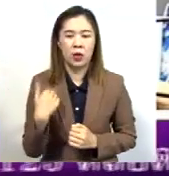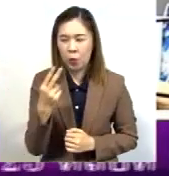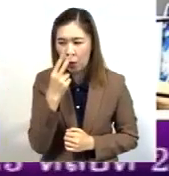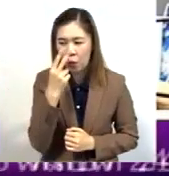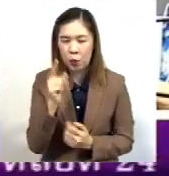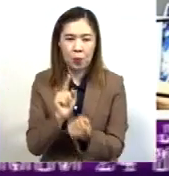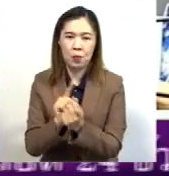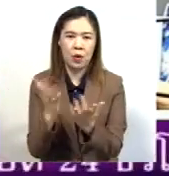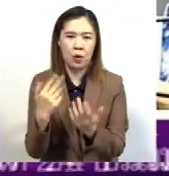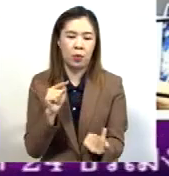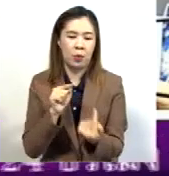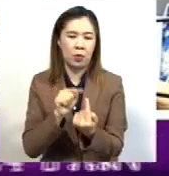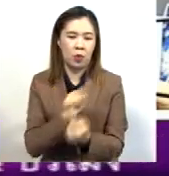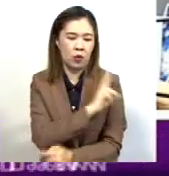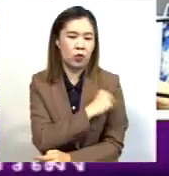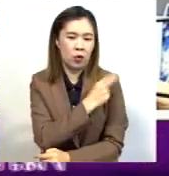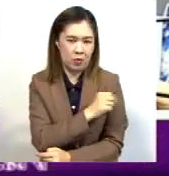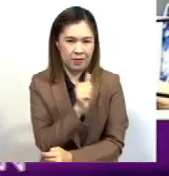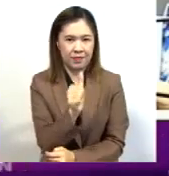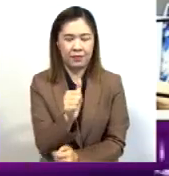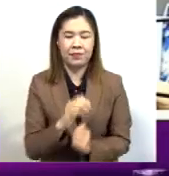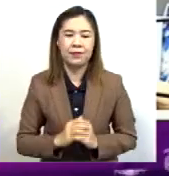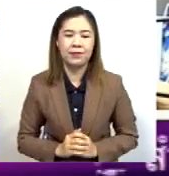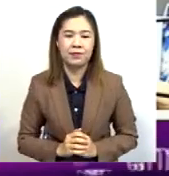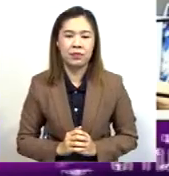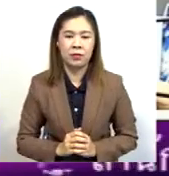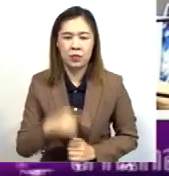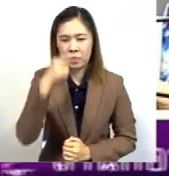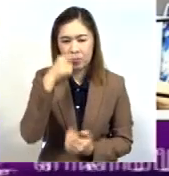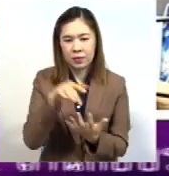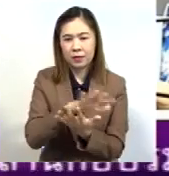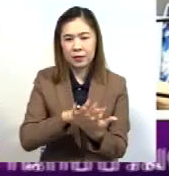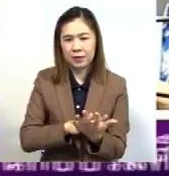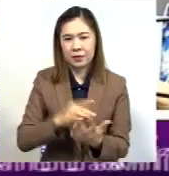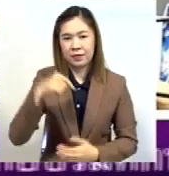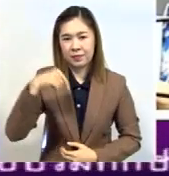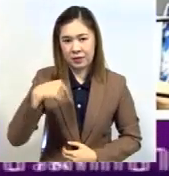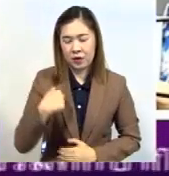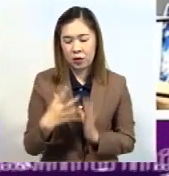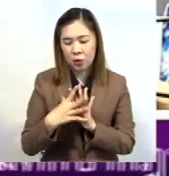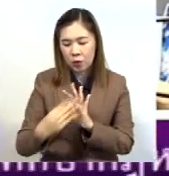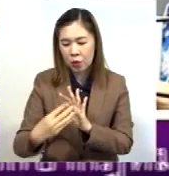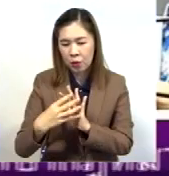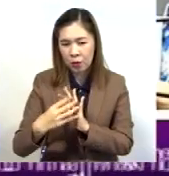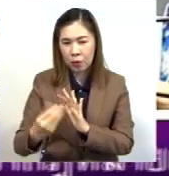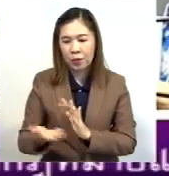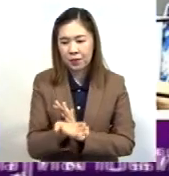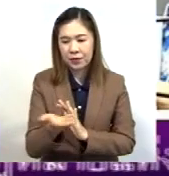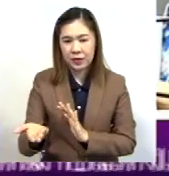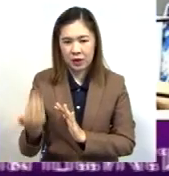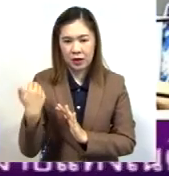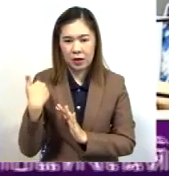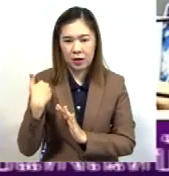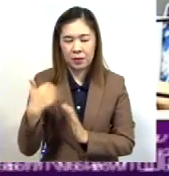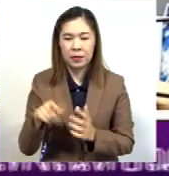าลนะครับถ้าลองไปรีวิวข่าวต่างประเทศดูเขาก็ถามว่าประเทศไทยจะช่วยอบรม ทำให้เขามีศักยภาพหรือประสิทธิภาพในการสแกน